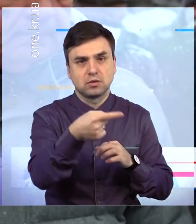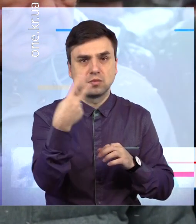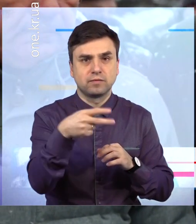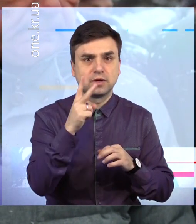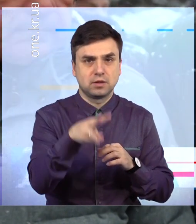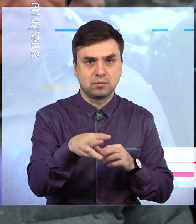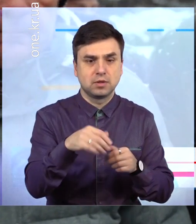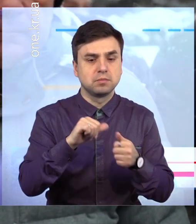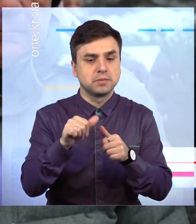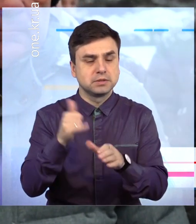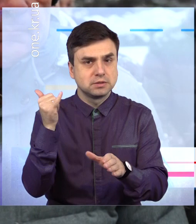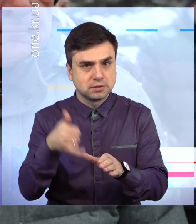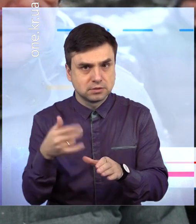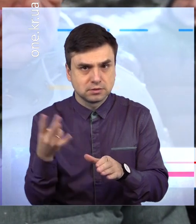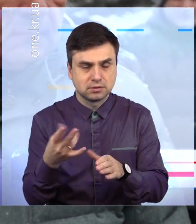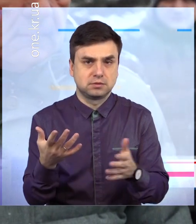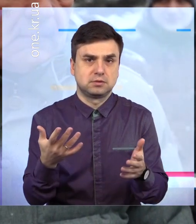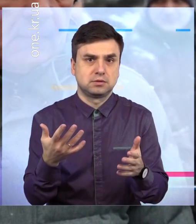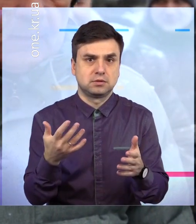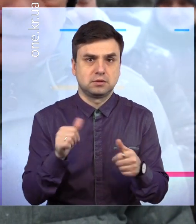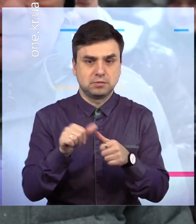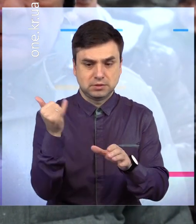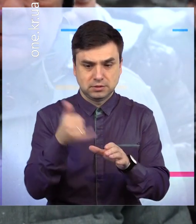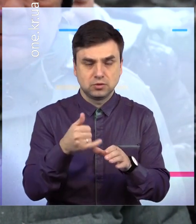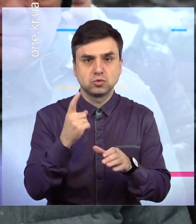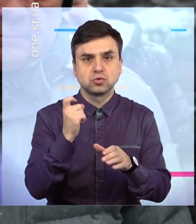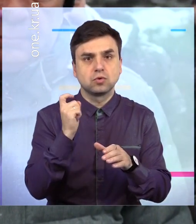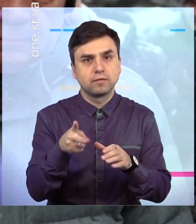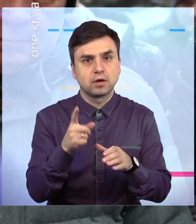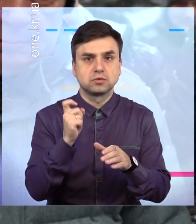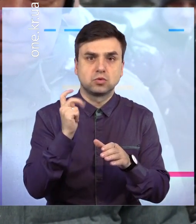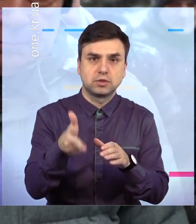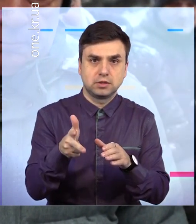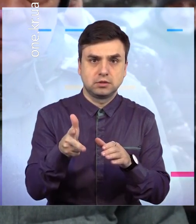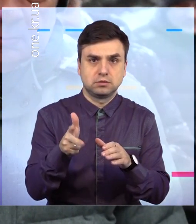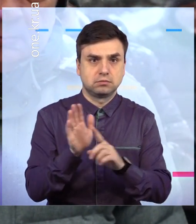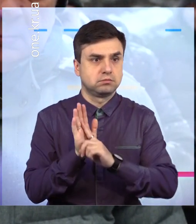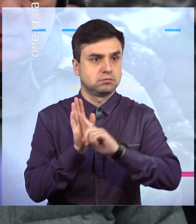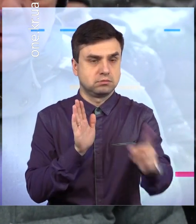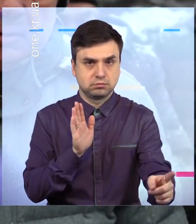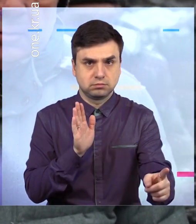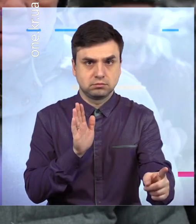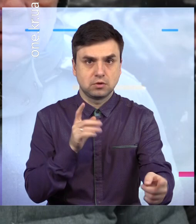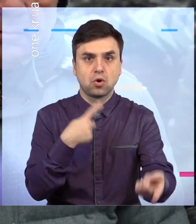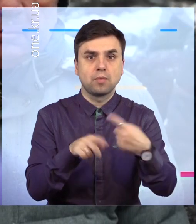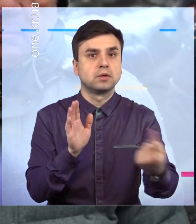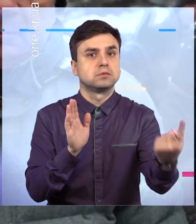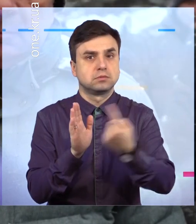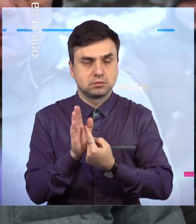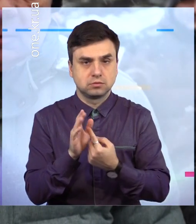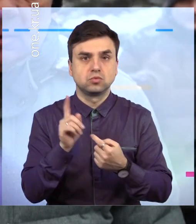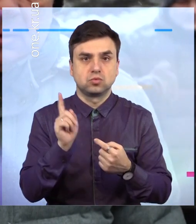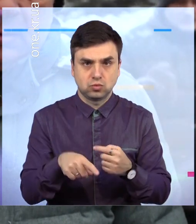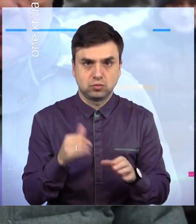потрібно заправити машину. Це потрібно хоча б мінімум гривень 120-130 на соляру тільки, щоб заправити її в